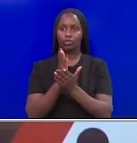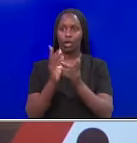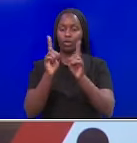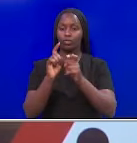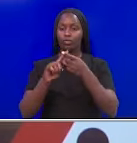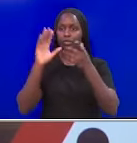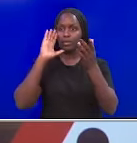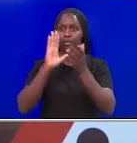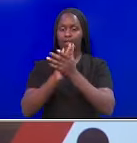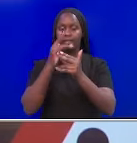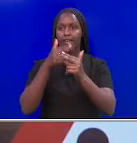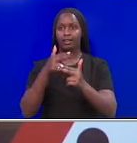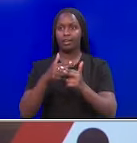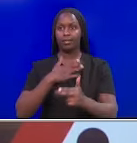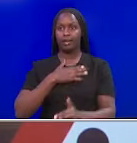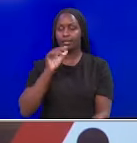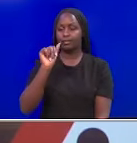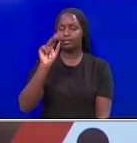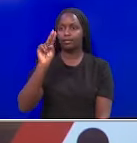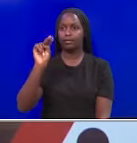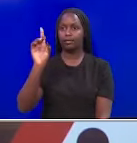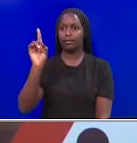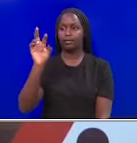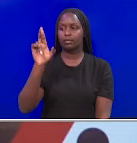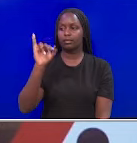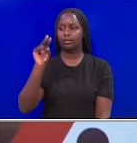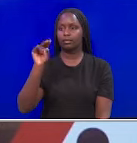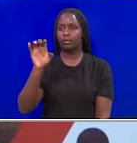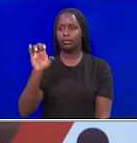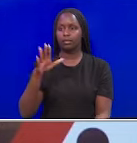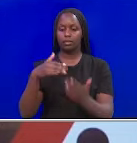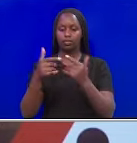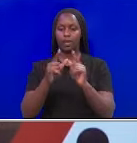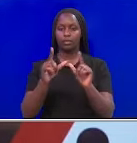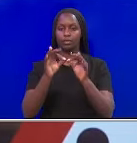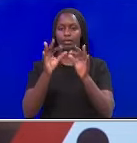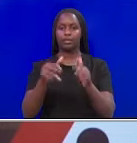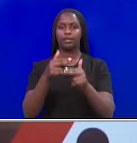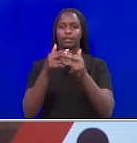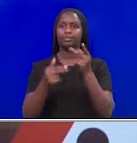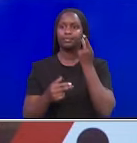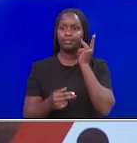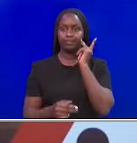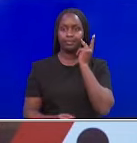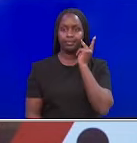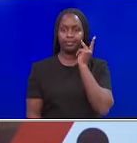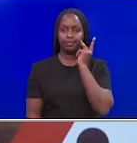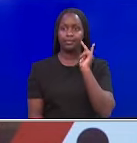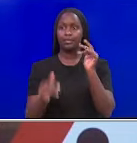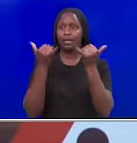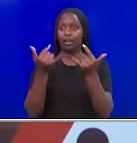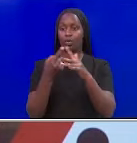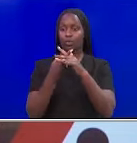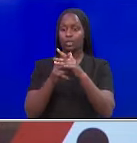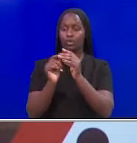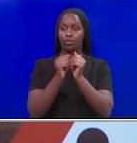za kuaminika. Mie ni wako Andrin Kilemi, aliye kwenye lugha ya ishara ni Catherine Simaloi. Na tunaanza na